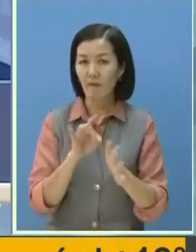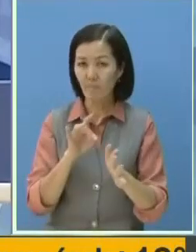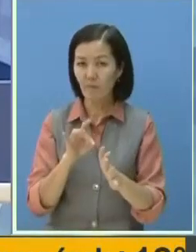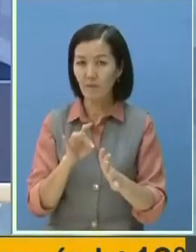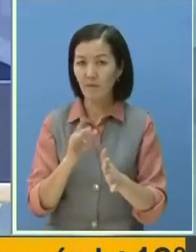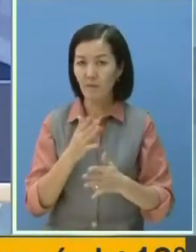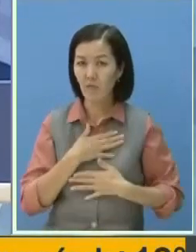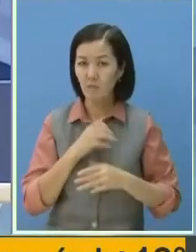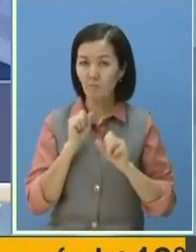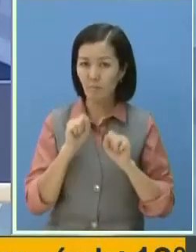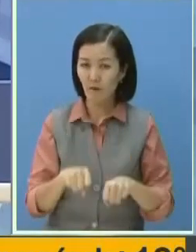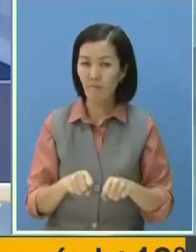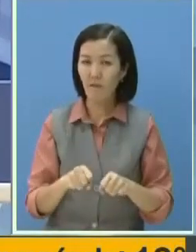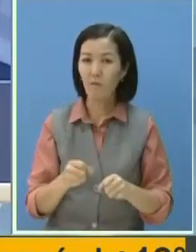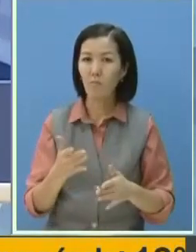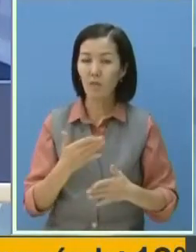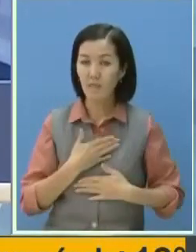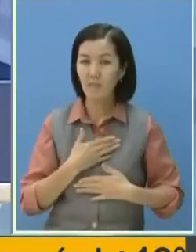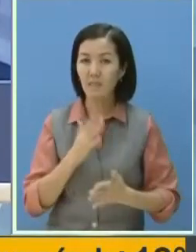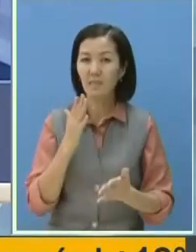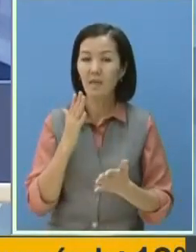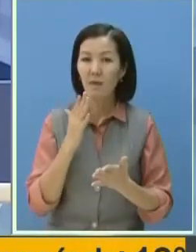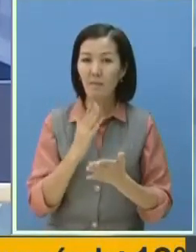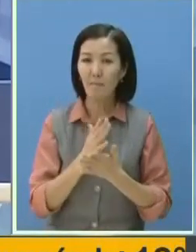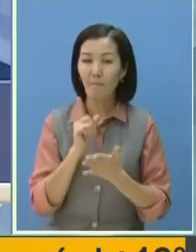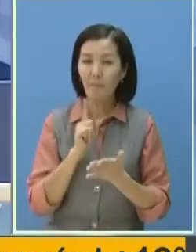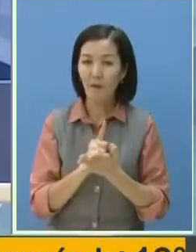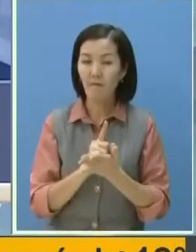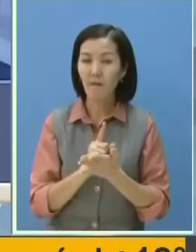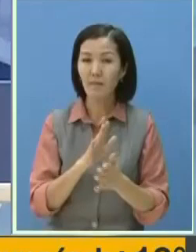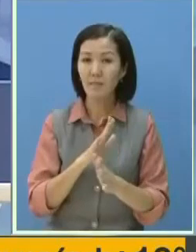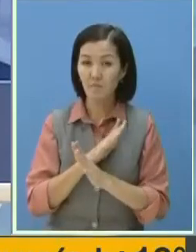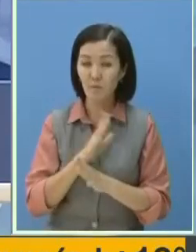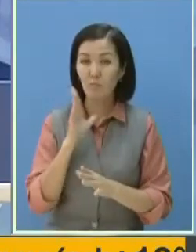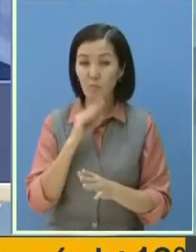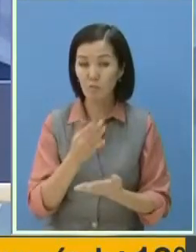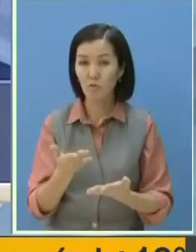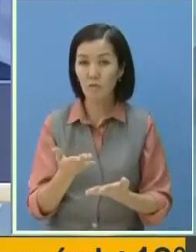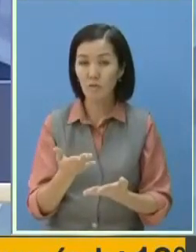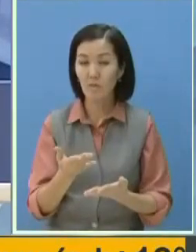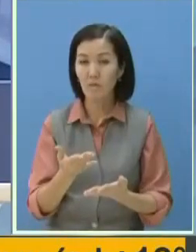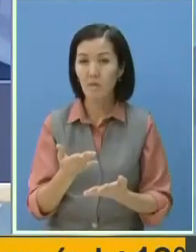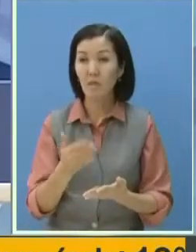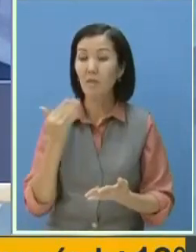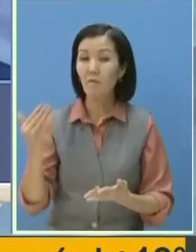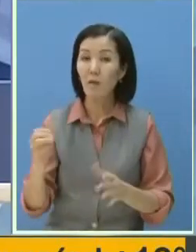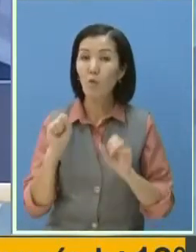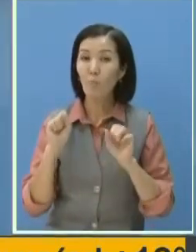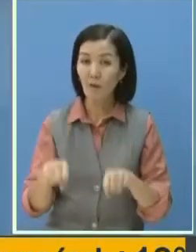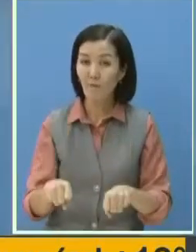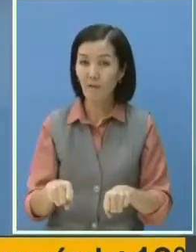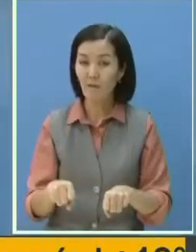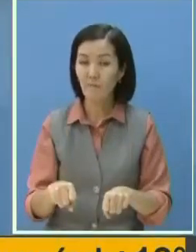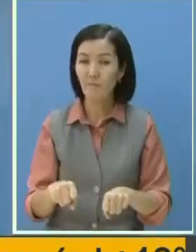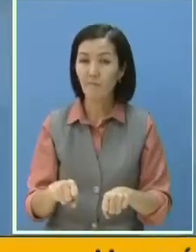у нас есть право на смерть. Да, это ты можешь выбрать либо так, либо так. Это твое право. И